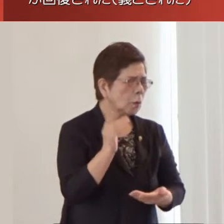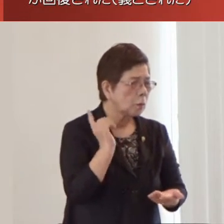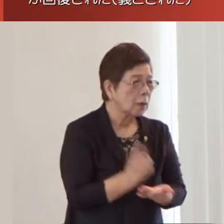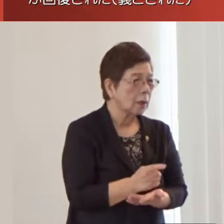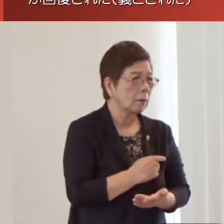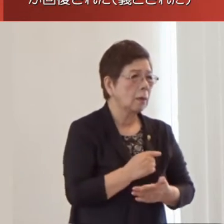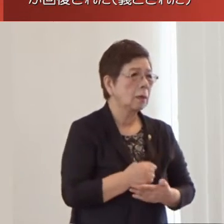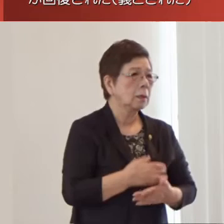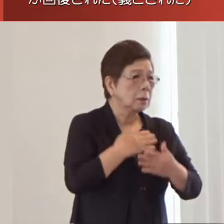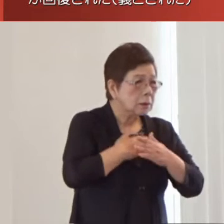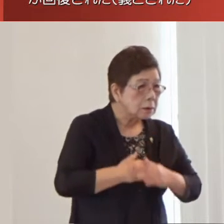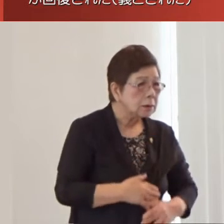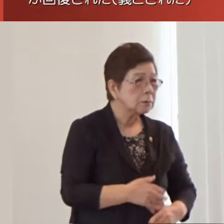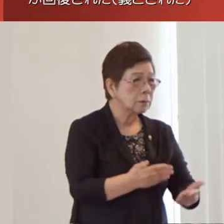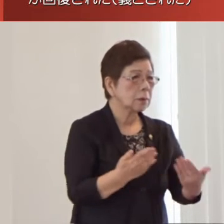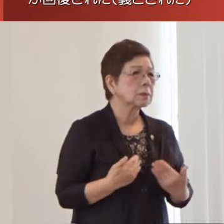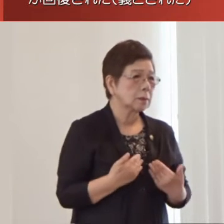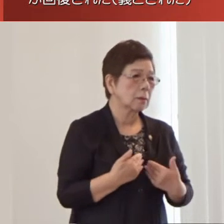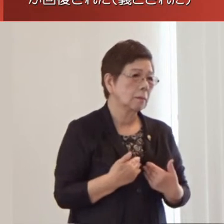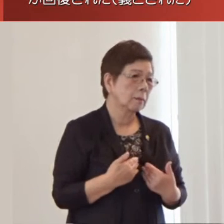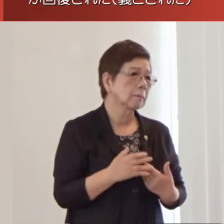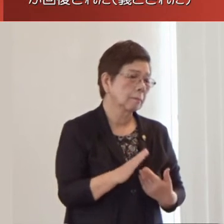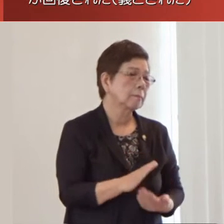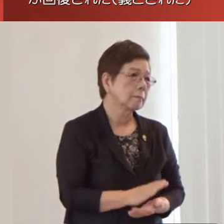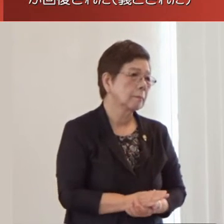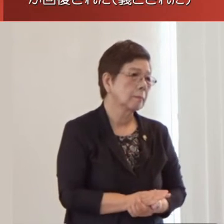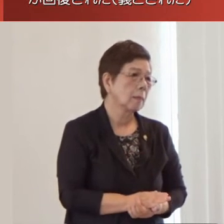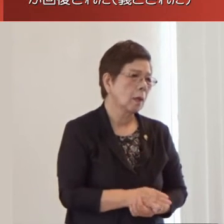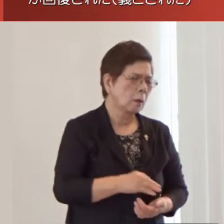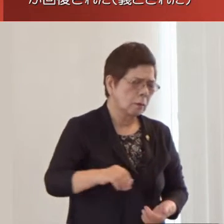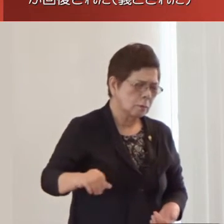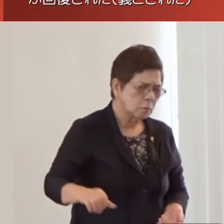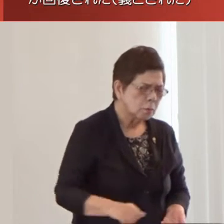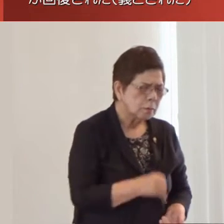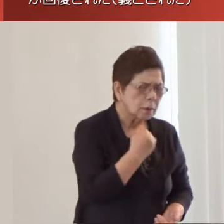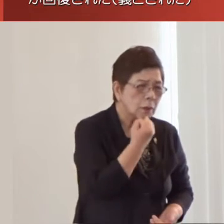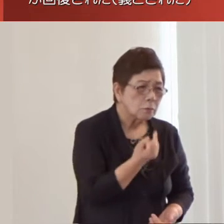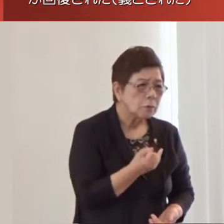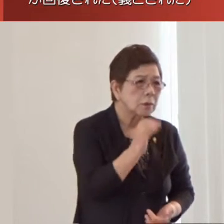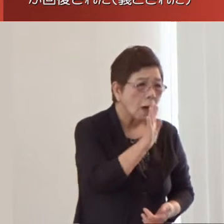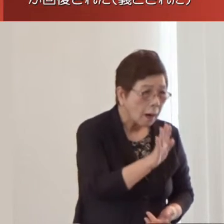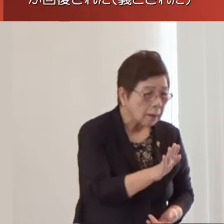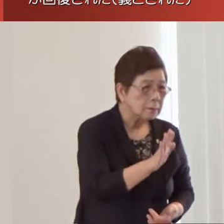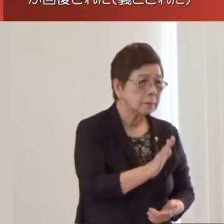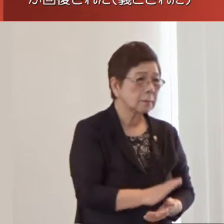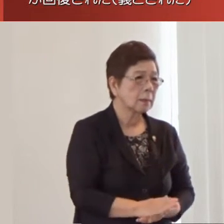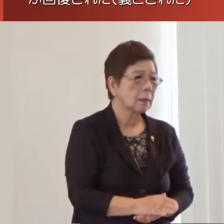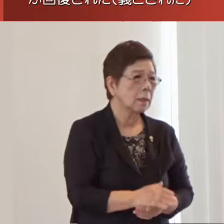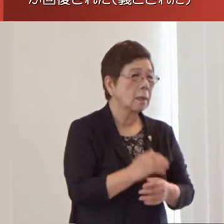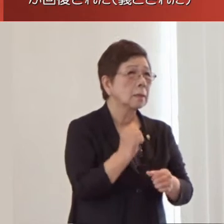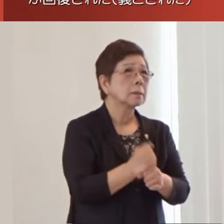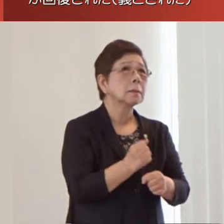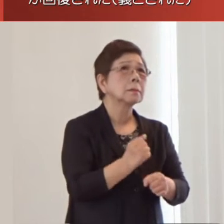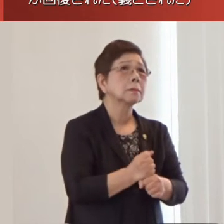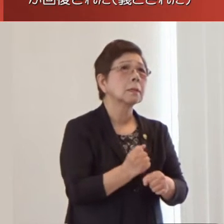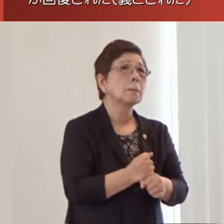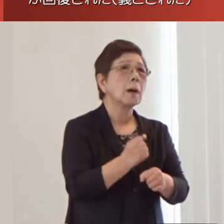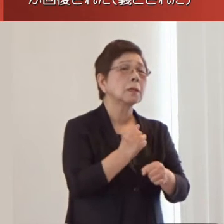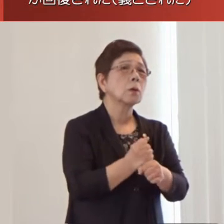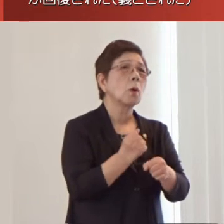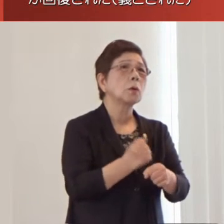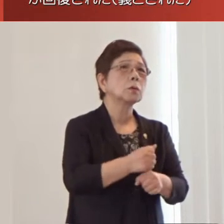知らないと言ってくださるんですね。罪は許されて、この創造主との関係が回復されたということ